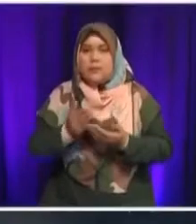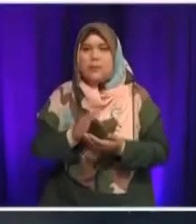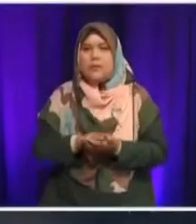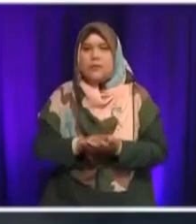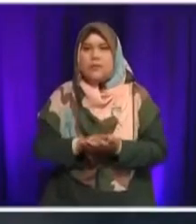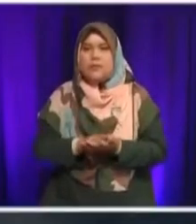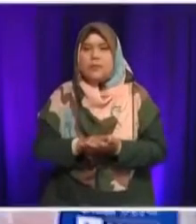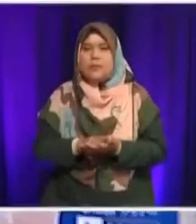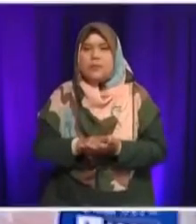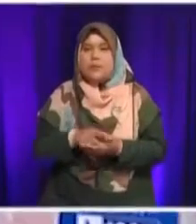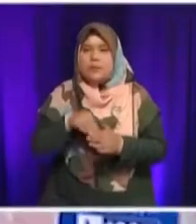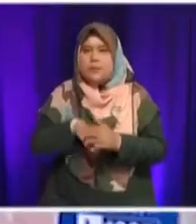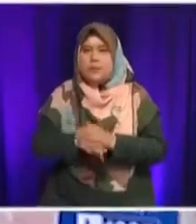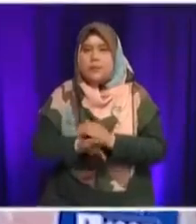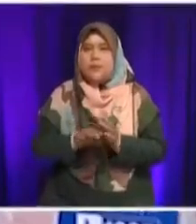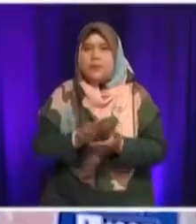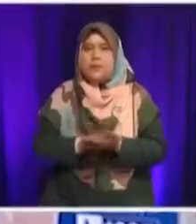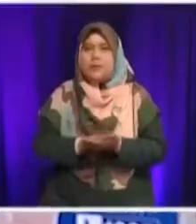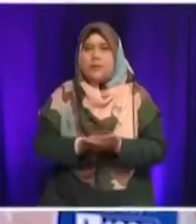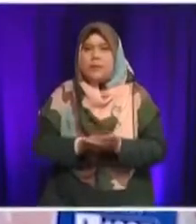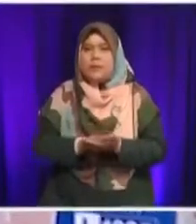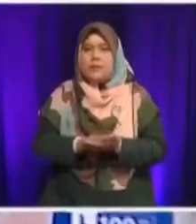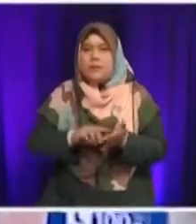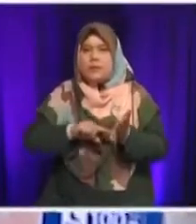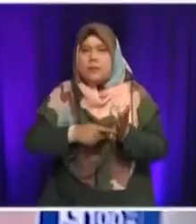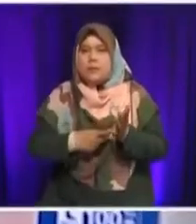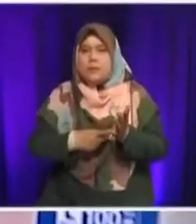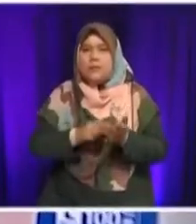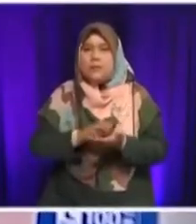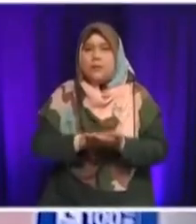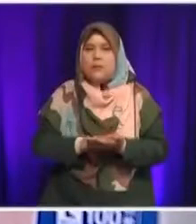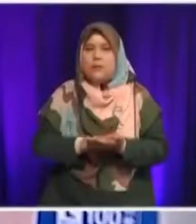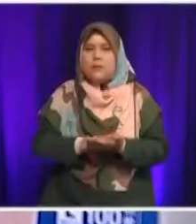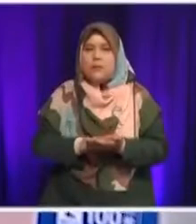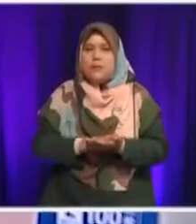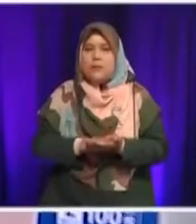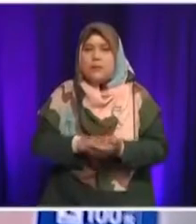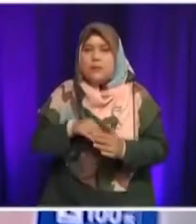masukkan semua lebihan tadi kita Script